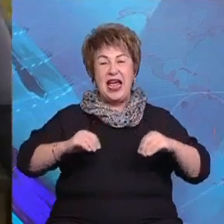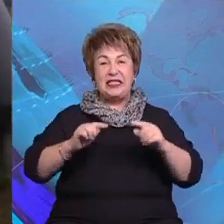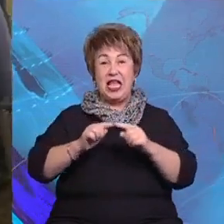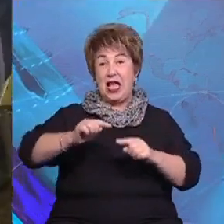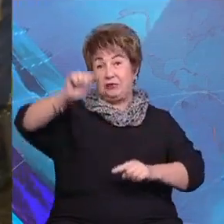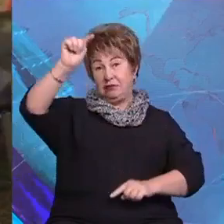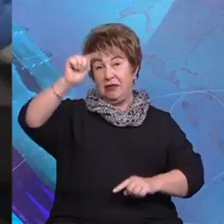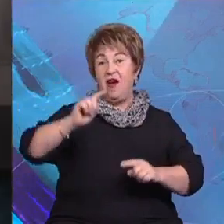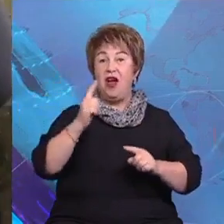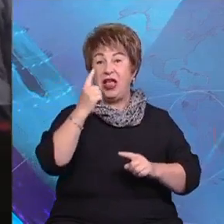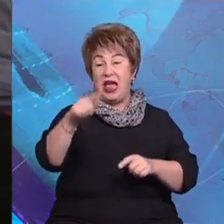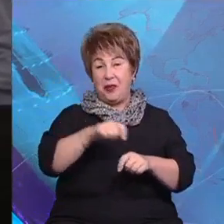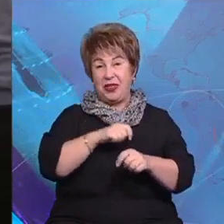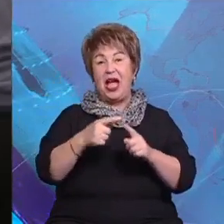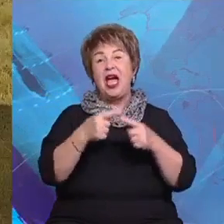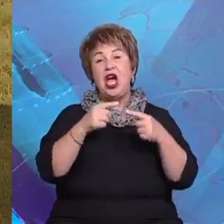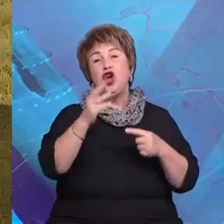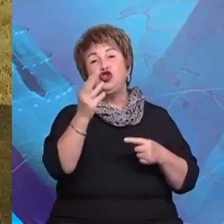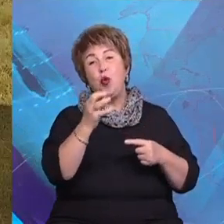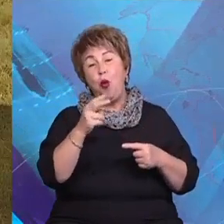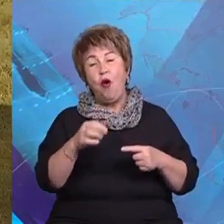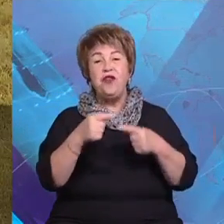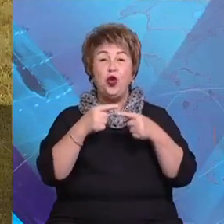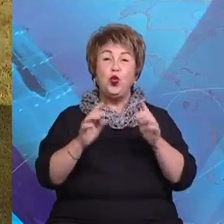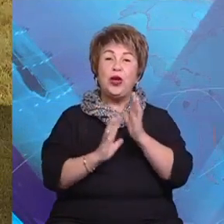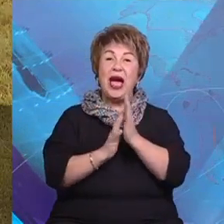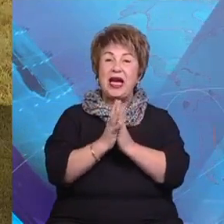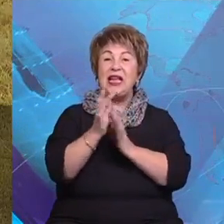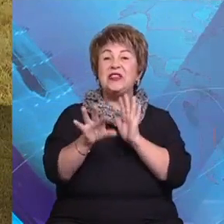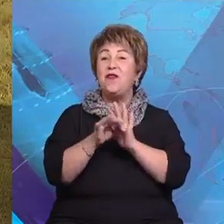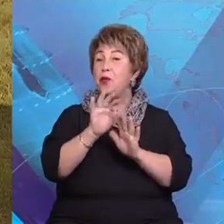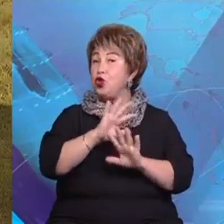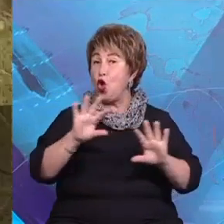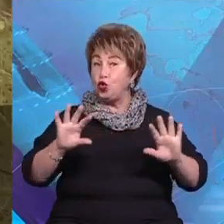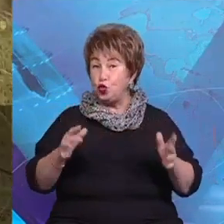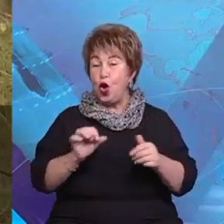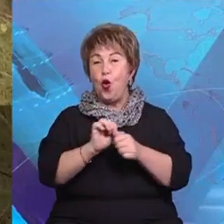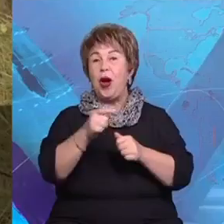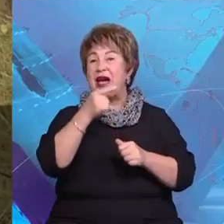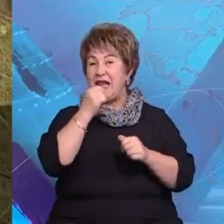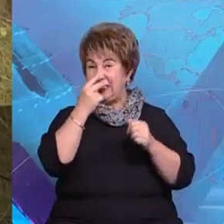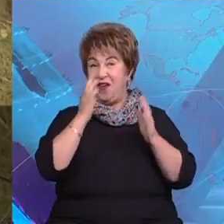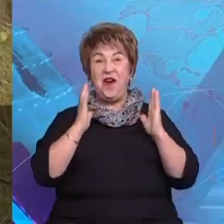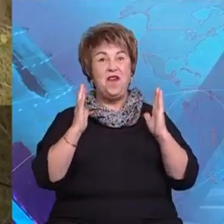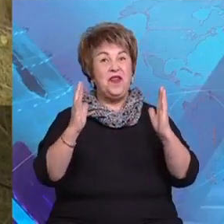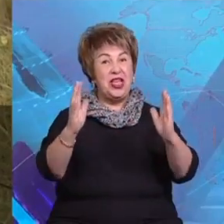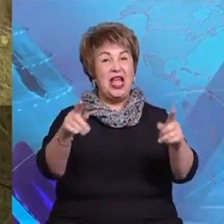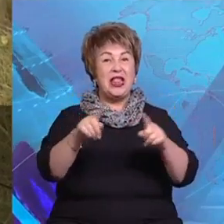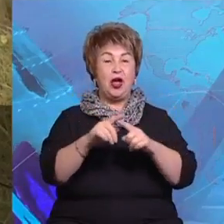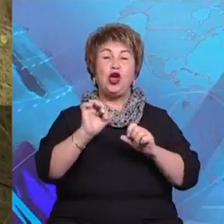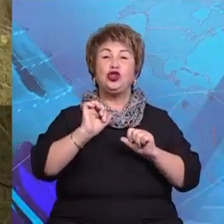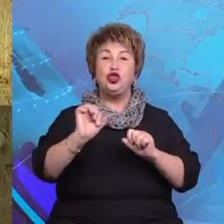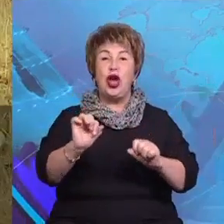высоту – это шиповник, ива шаровидная, айва японская и форзиция. Выбраны не случайно. Помимо красивого вида, вдоль трассы такие